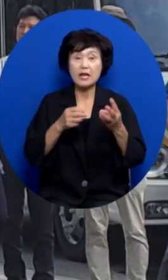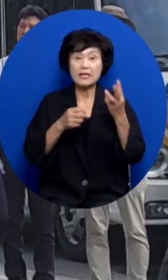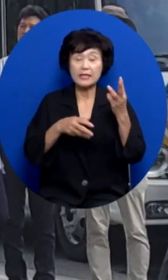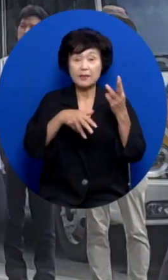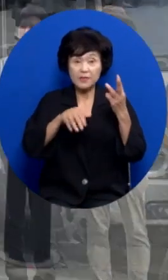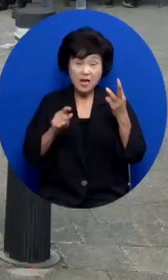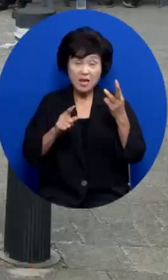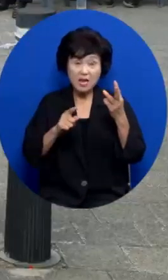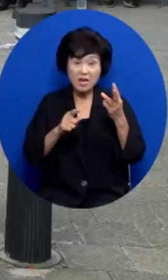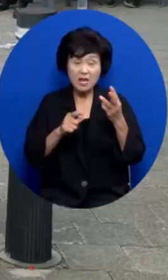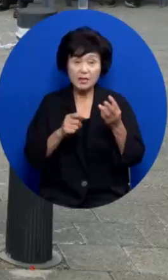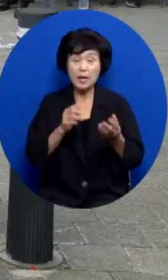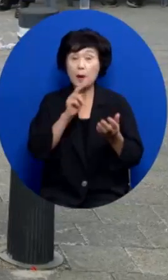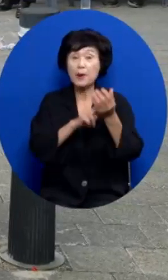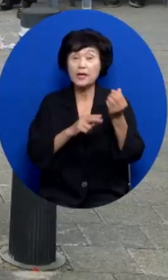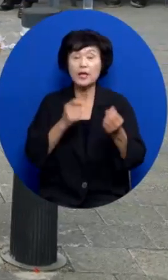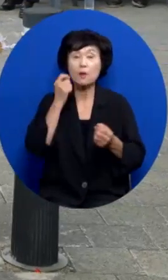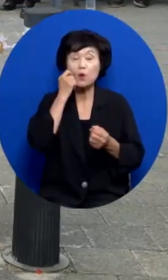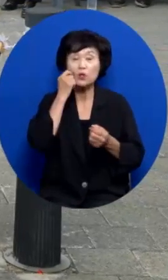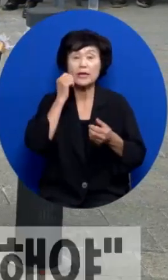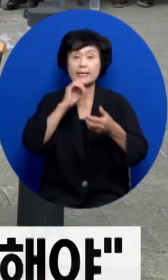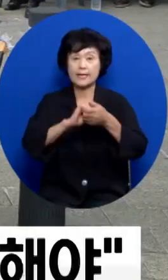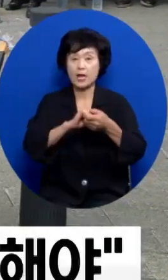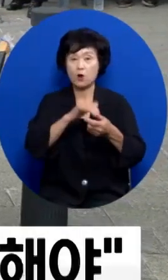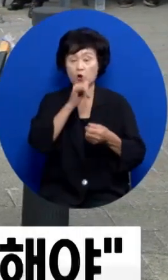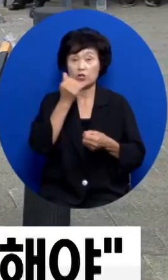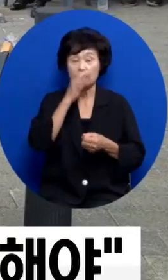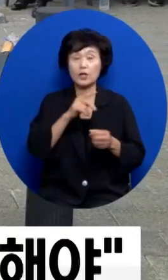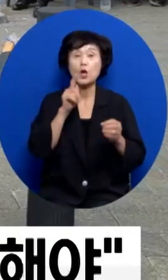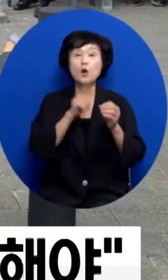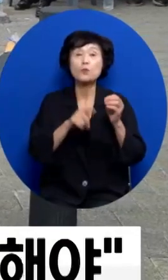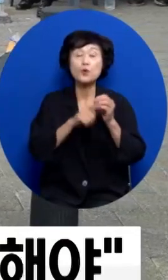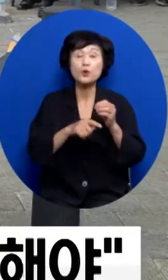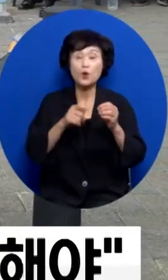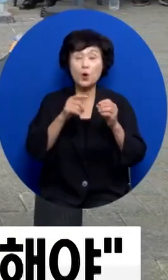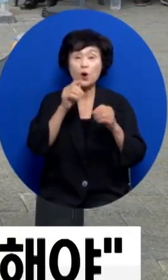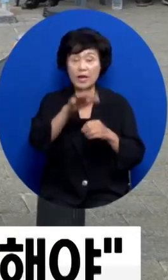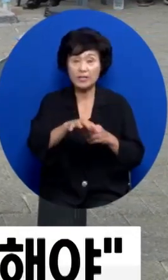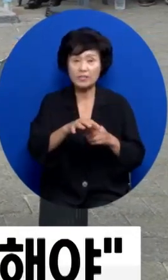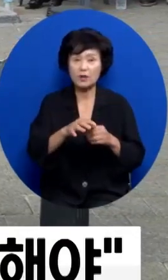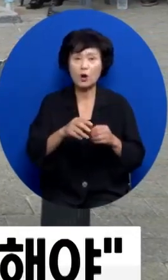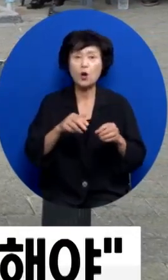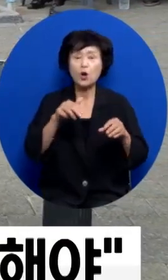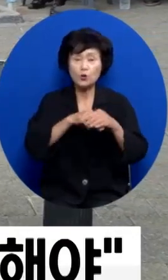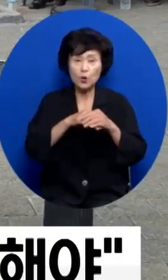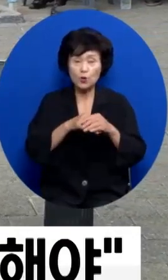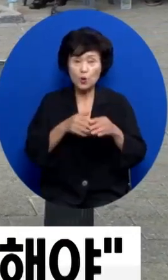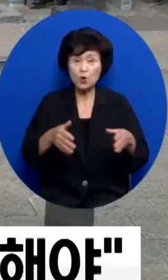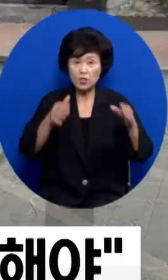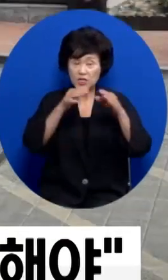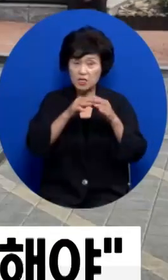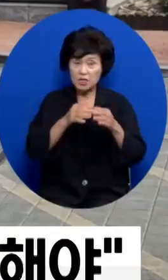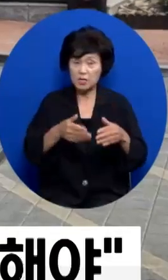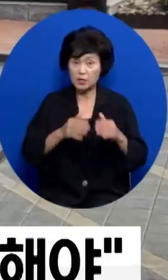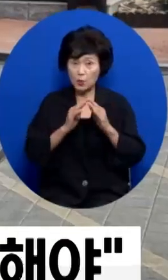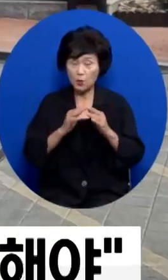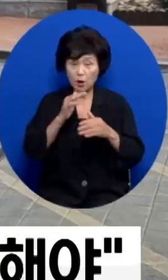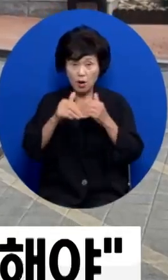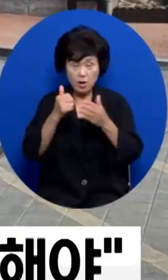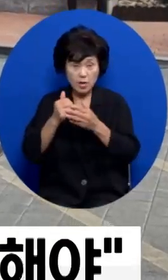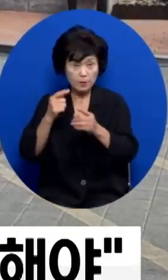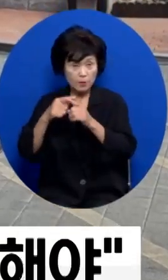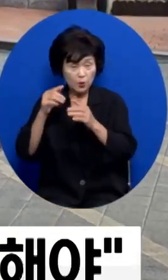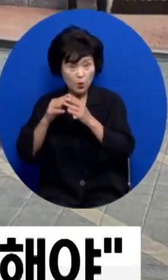제한하고 있다며 그럼에도 해당 부지를 불교 사찰이 수십억 원대의 전매차익을 위해 종교시설을 만들고 하나님의 교회는